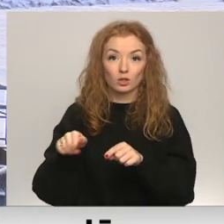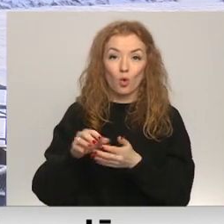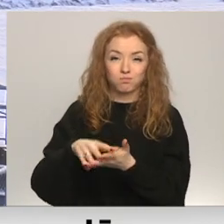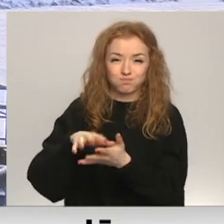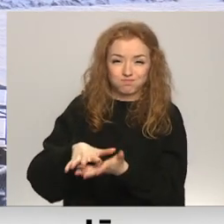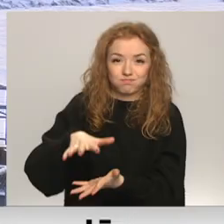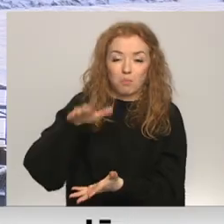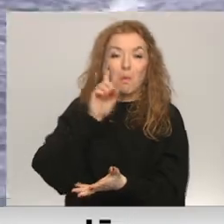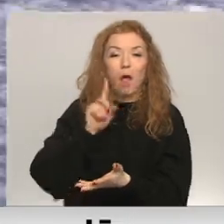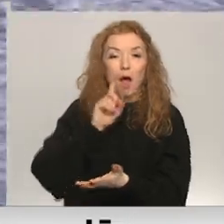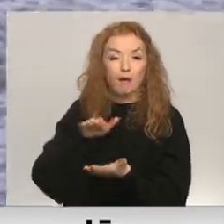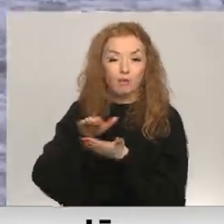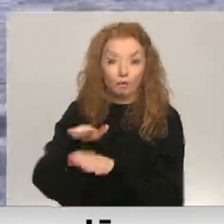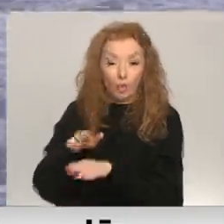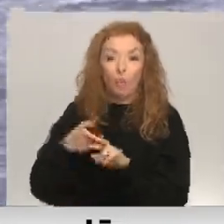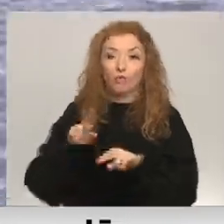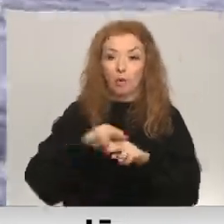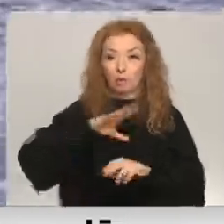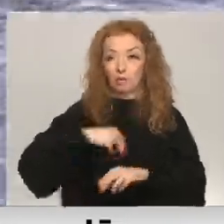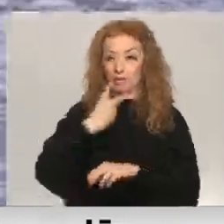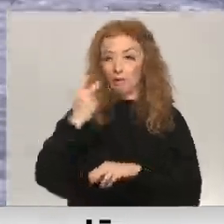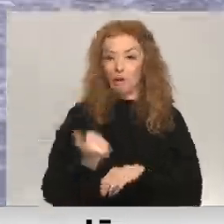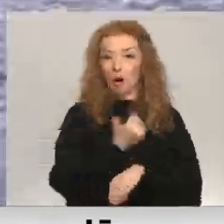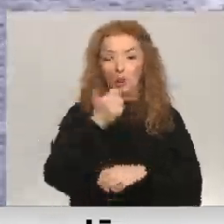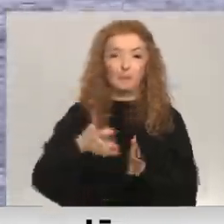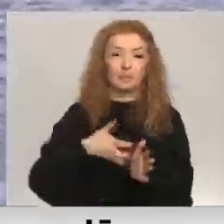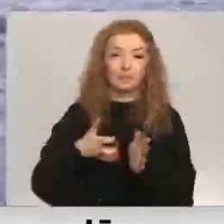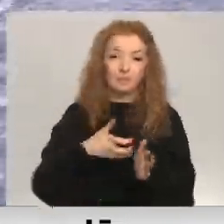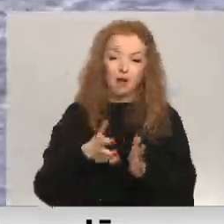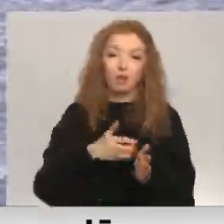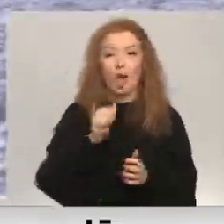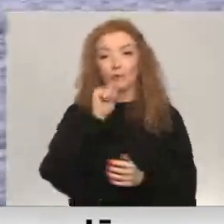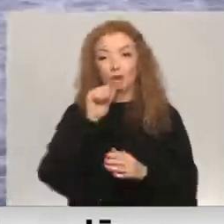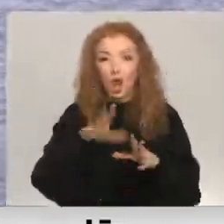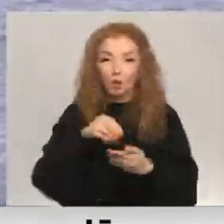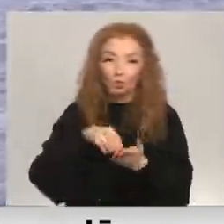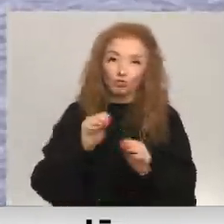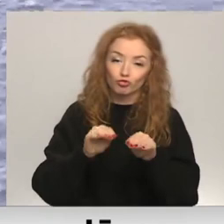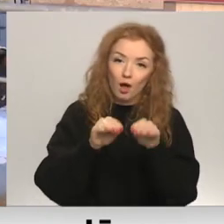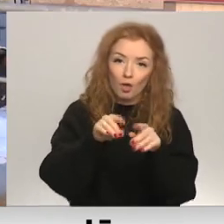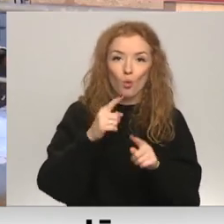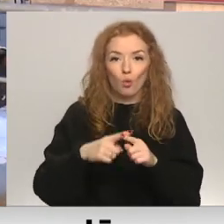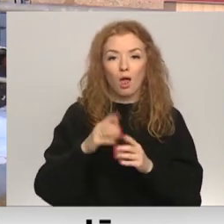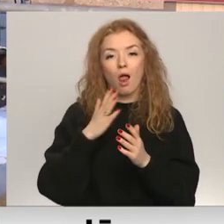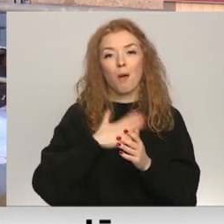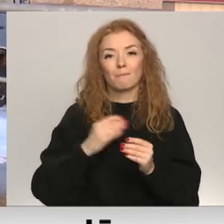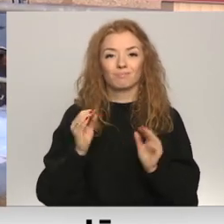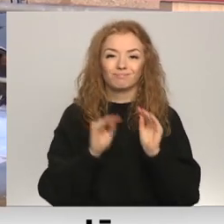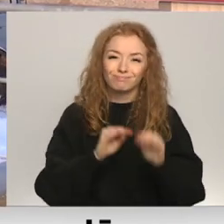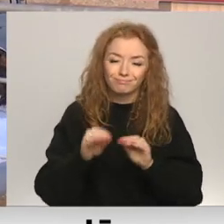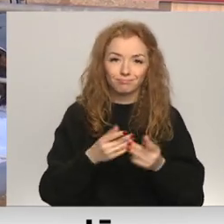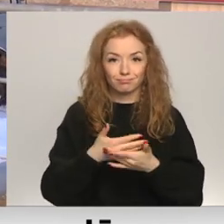uzglabātas pagaidu krātuvē, un pēc 2 gadiem tās tiek izmantotas apzaļumošanas un labiekārtošanas darbos. Līdzīgi dūņas